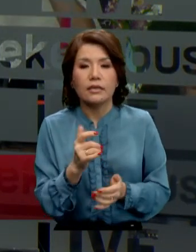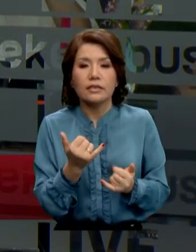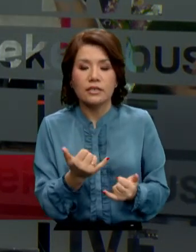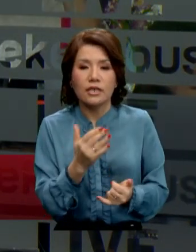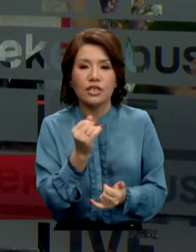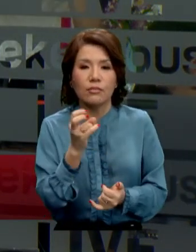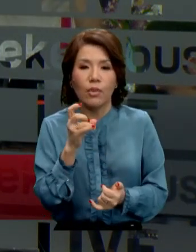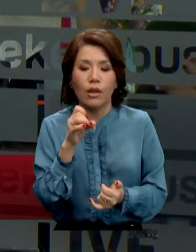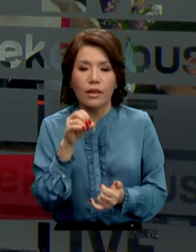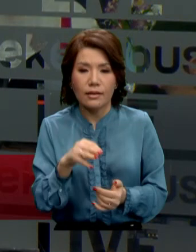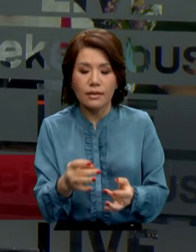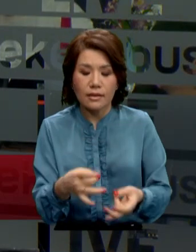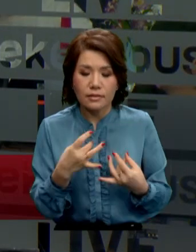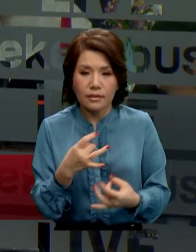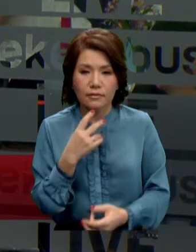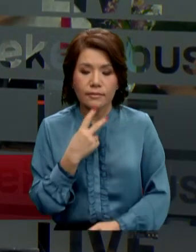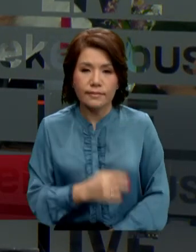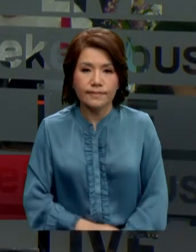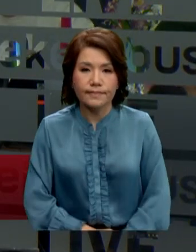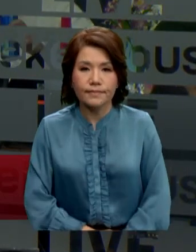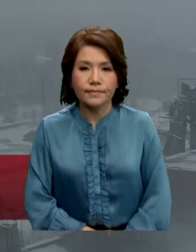Жан Болат Санияз тыңдап келді.